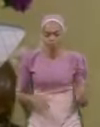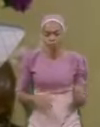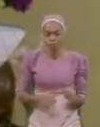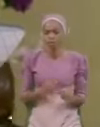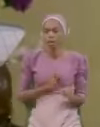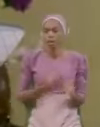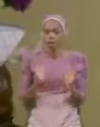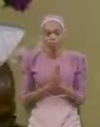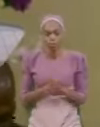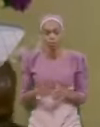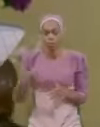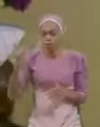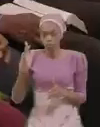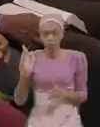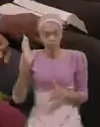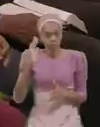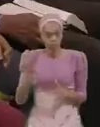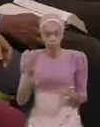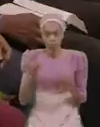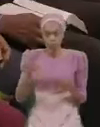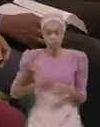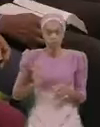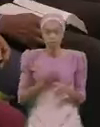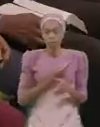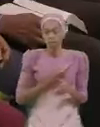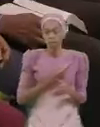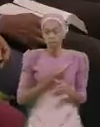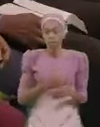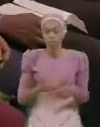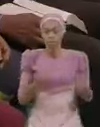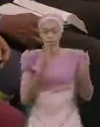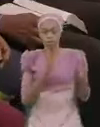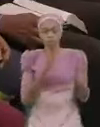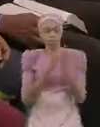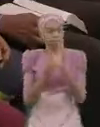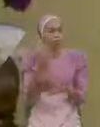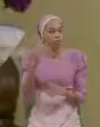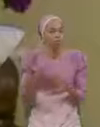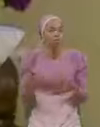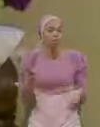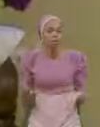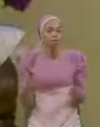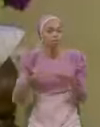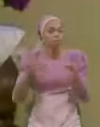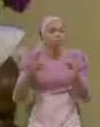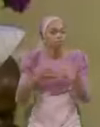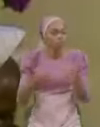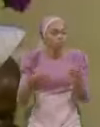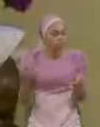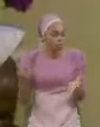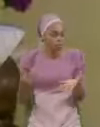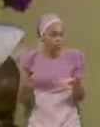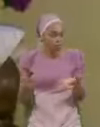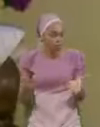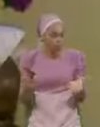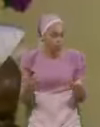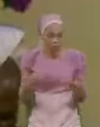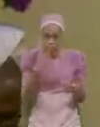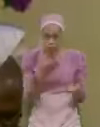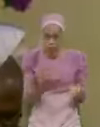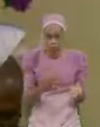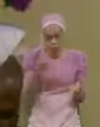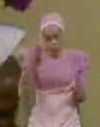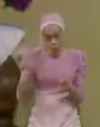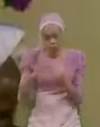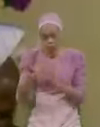vit puisque le seur don la compassion au nom de Jésus l'histoire est racontée pour